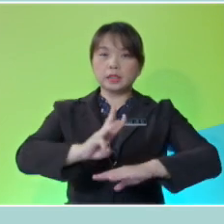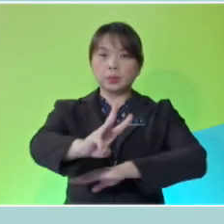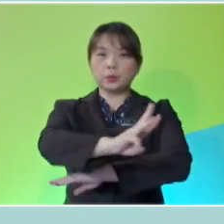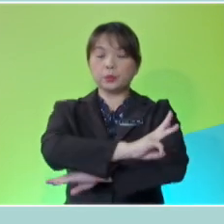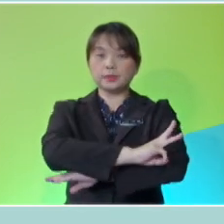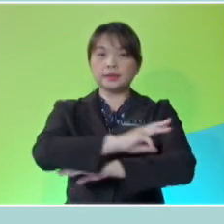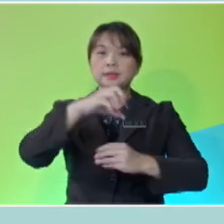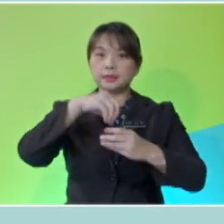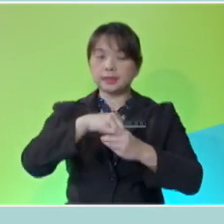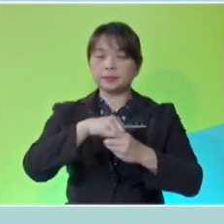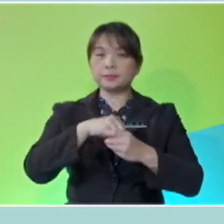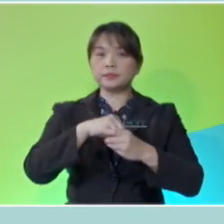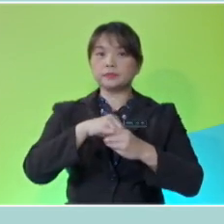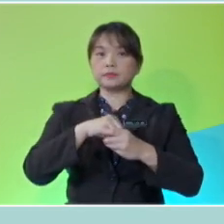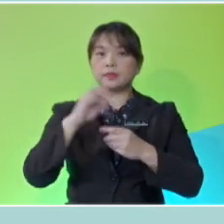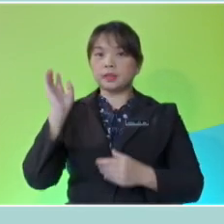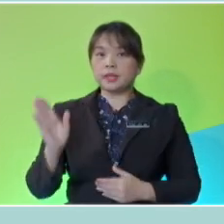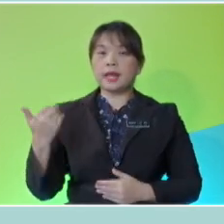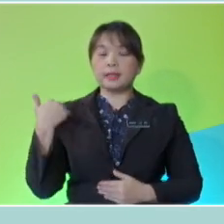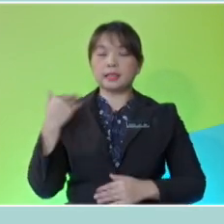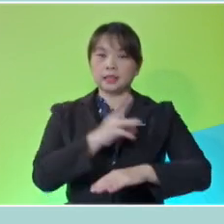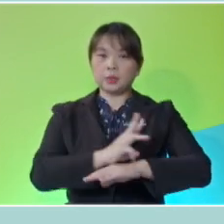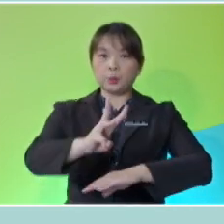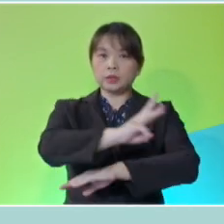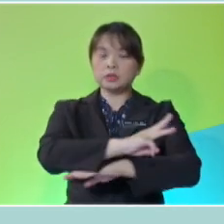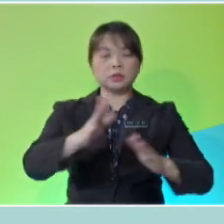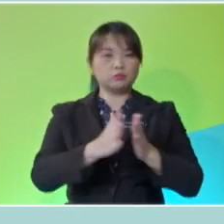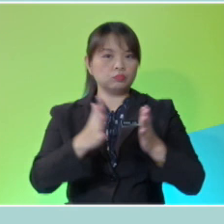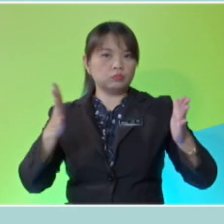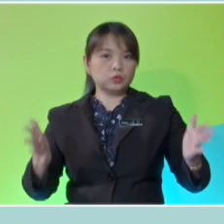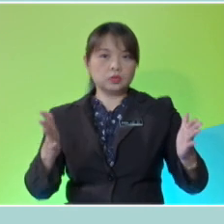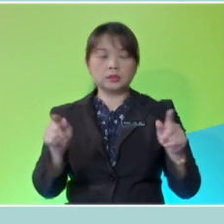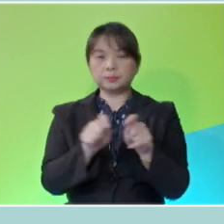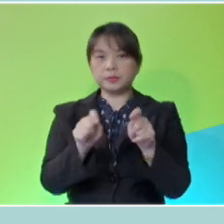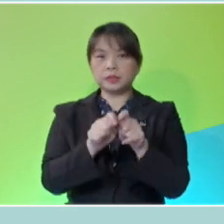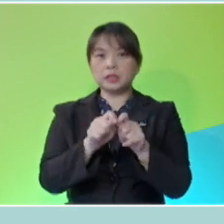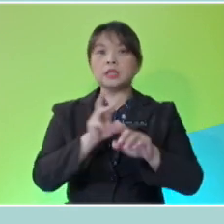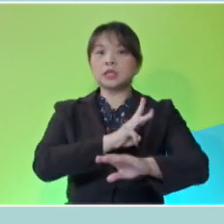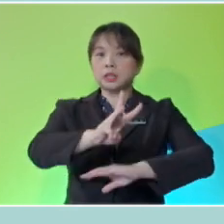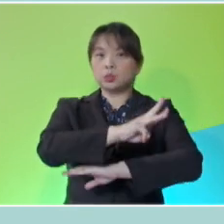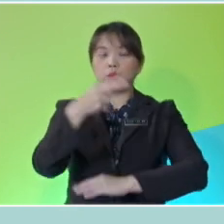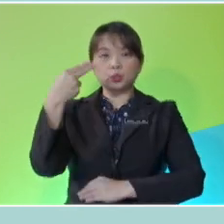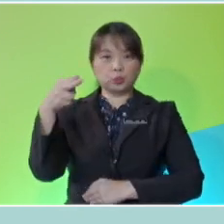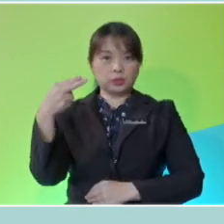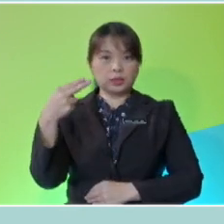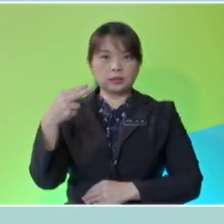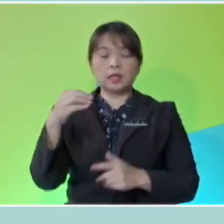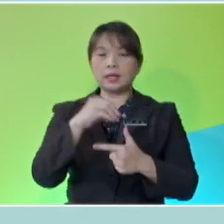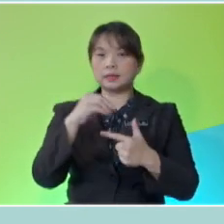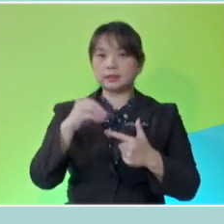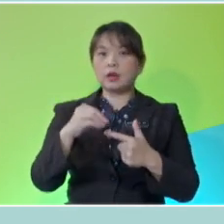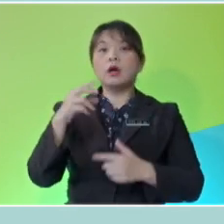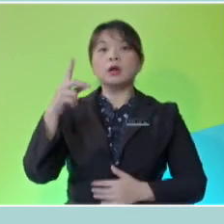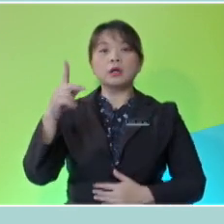peta itu merupakan sebuah kawasan yang luas Contohnya seperti kawasan hutan ataupun kawasan kontur kawasan kontur ini